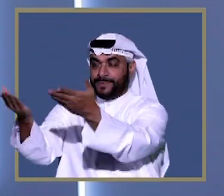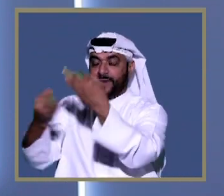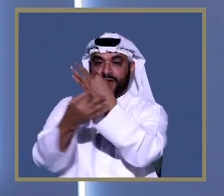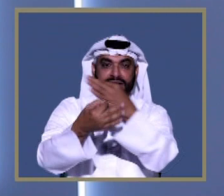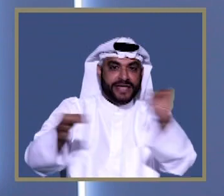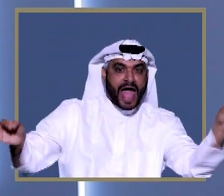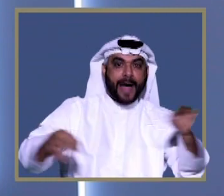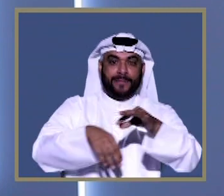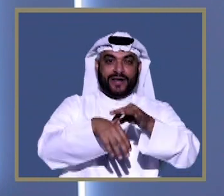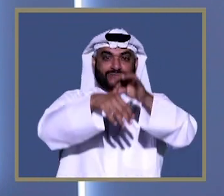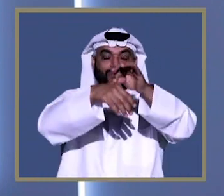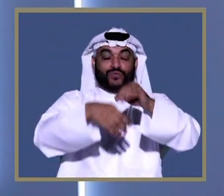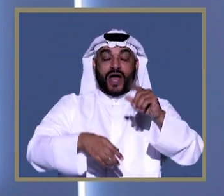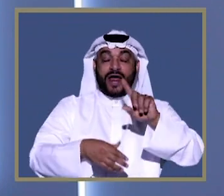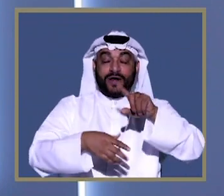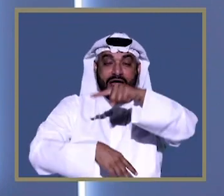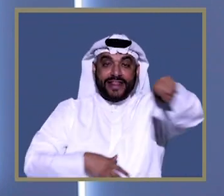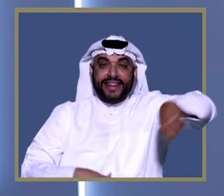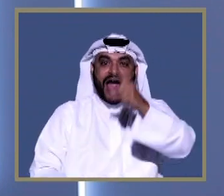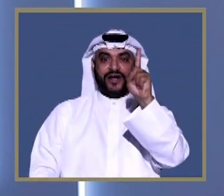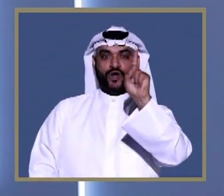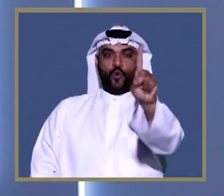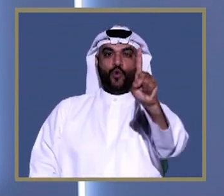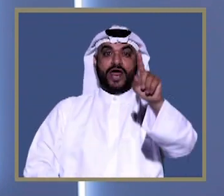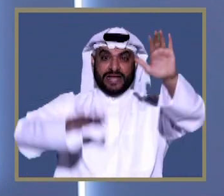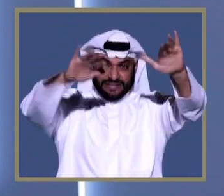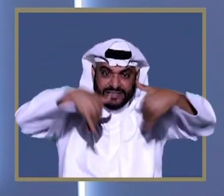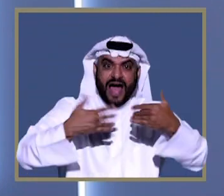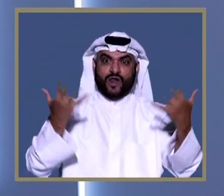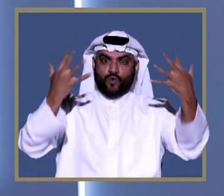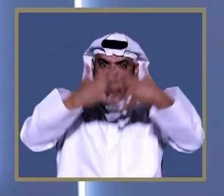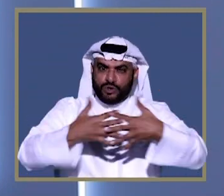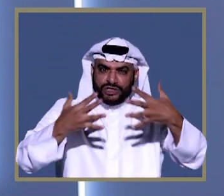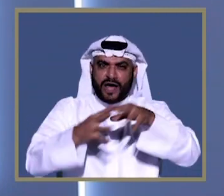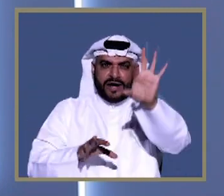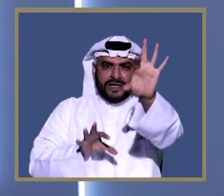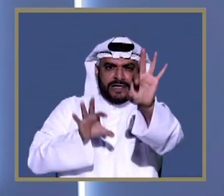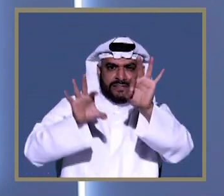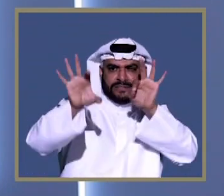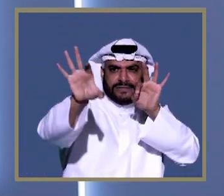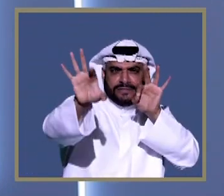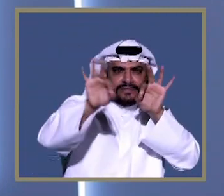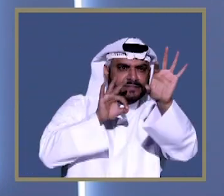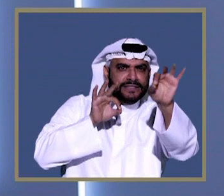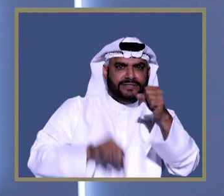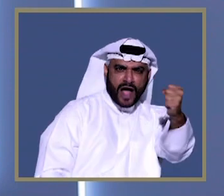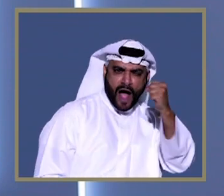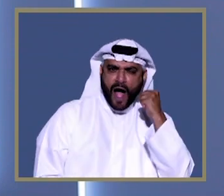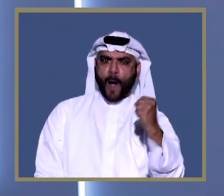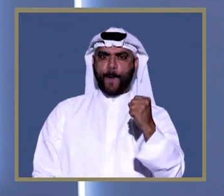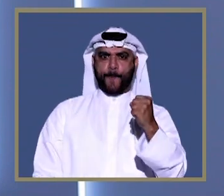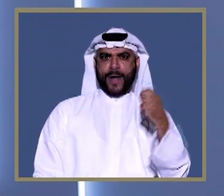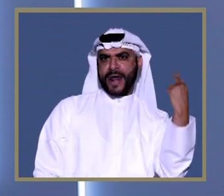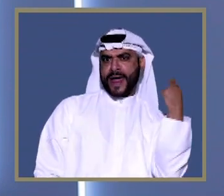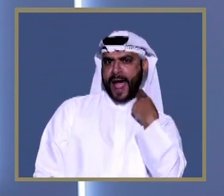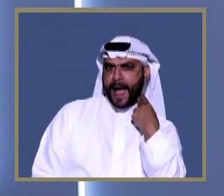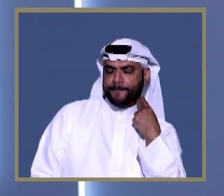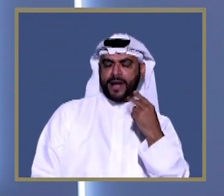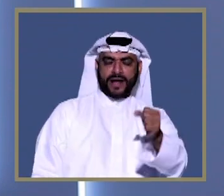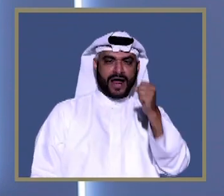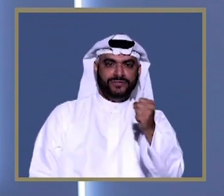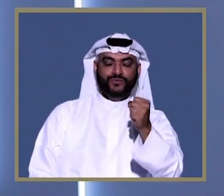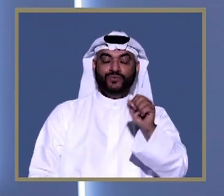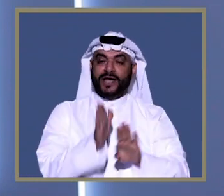إلى أبناء الوطن كافة وأبناء الدائرة الأولى خاصة بالمشاركة الفاعلة وحسن الاختيار وتصحيح المسار